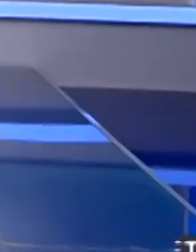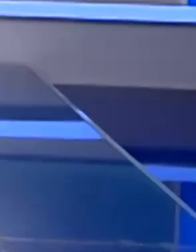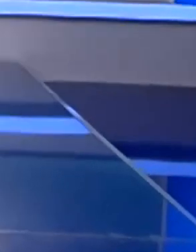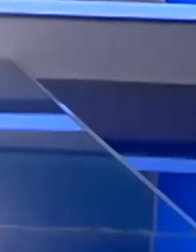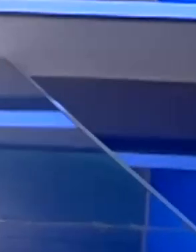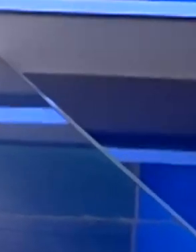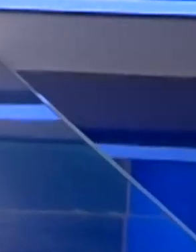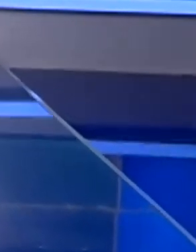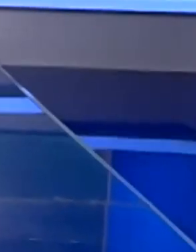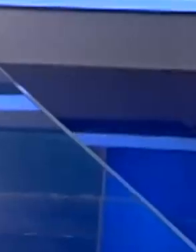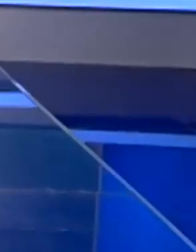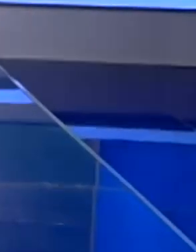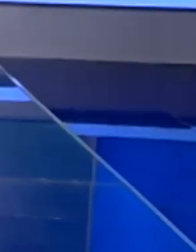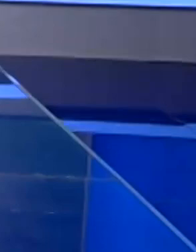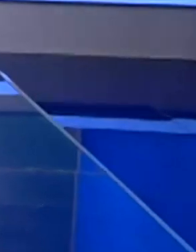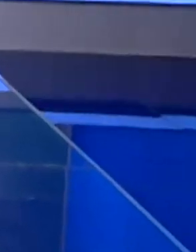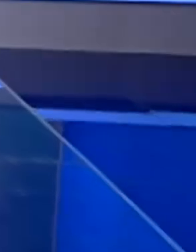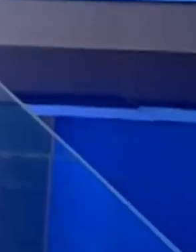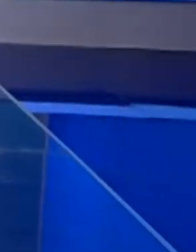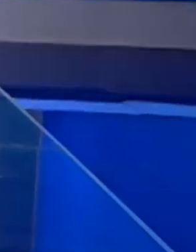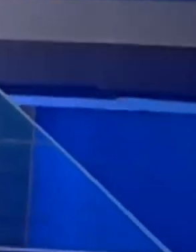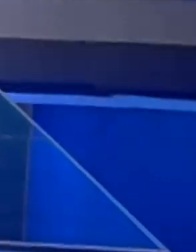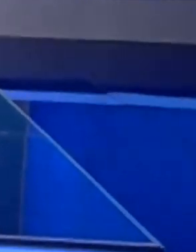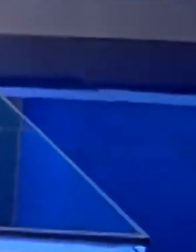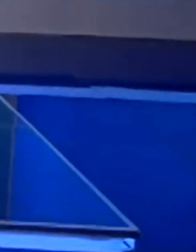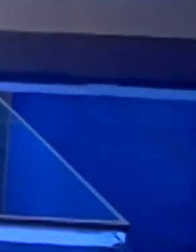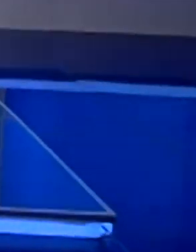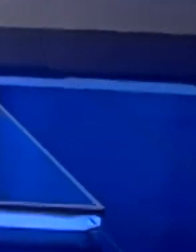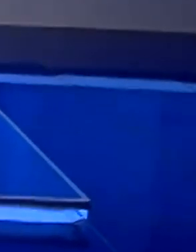бар. Алда ауа райы туралы мәлімет сағат 5-те эфирде жүздескенше.